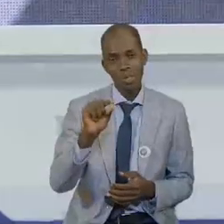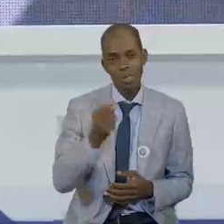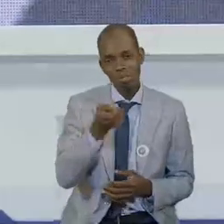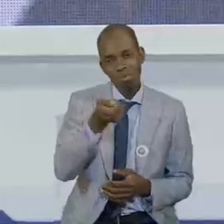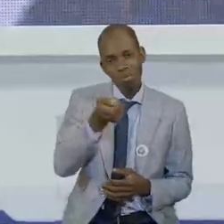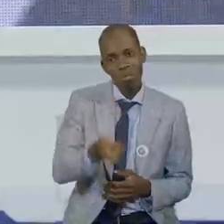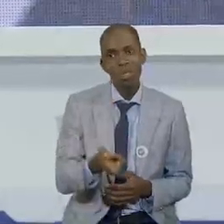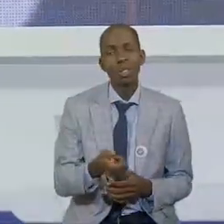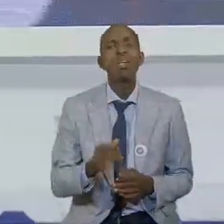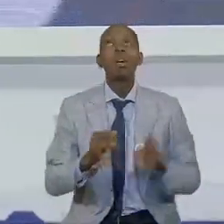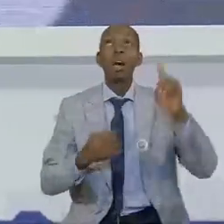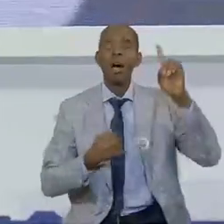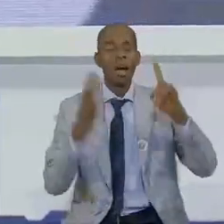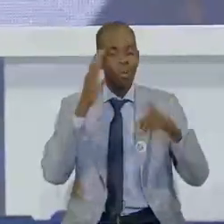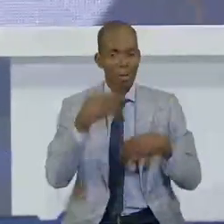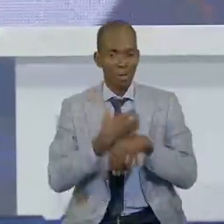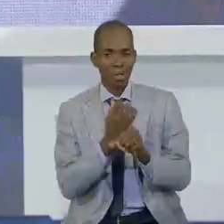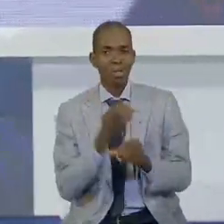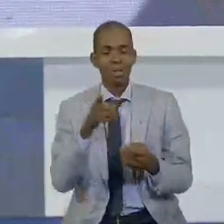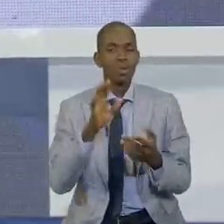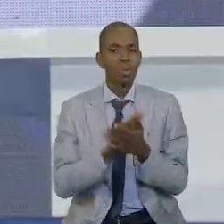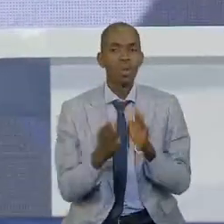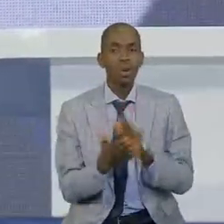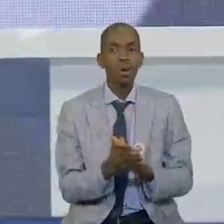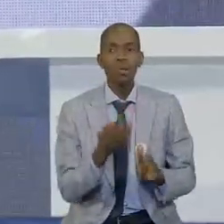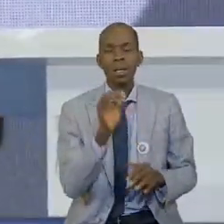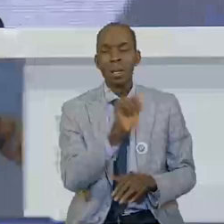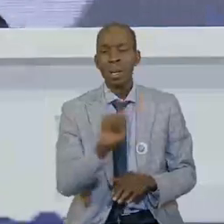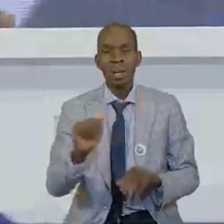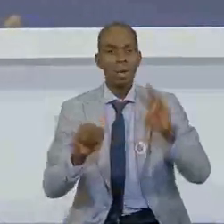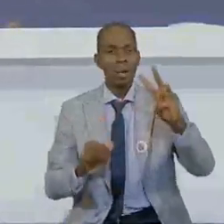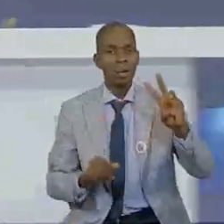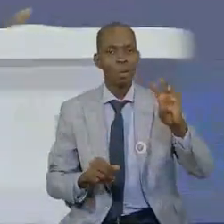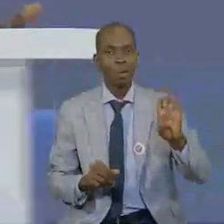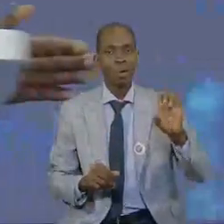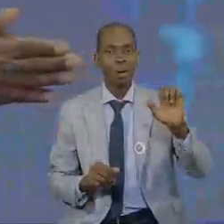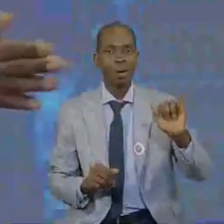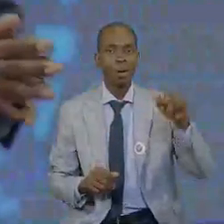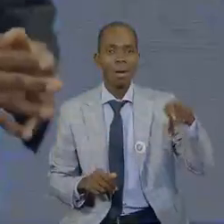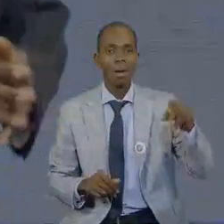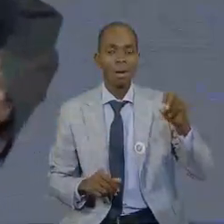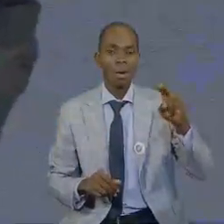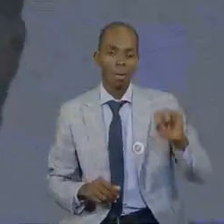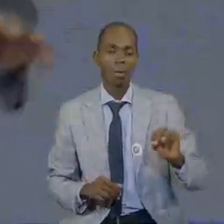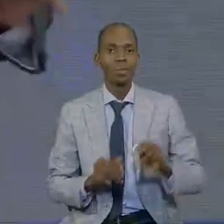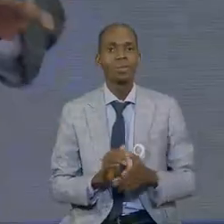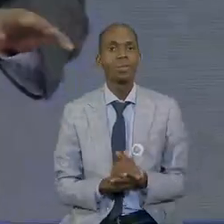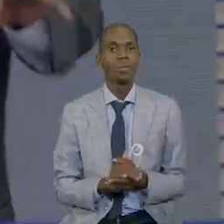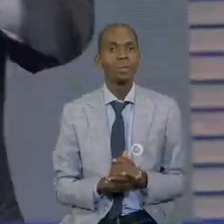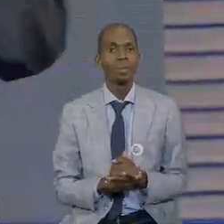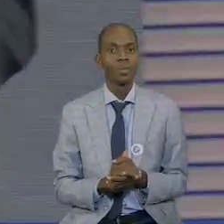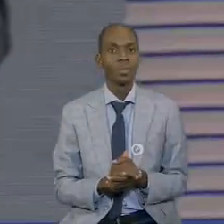you, transform you, you become a weapon. Même si tu es un vermisseau, je vais te transformer, te recréer, tu deviendras une